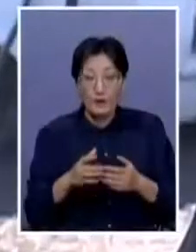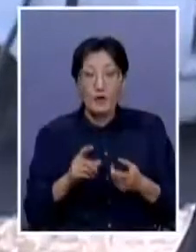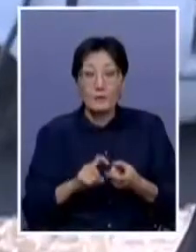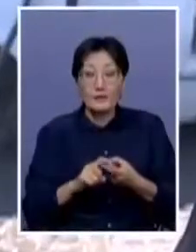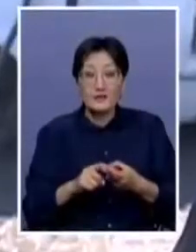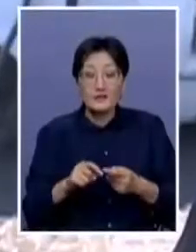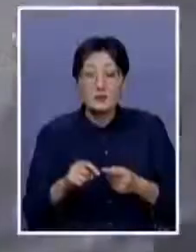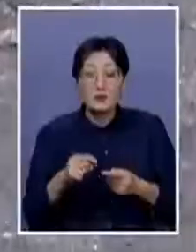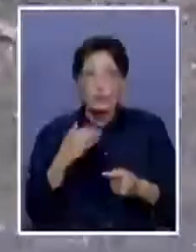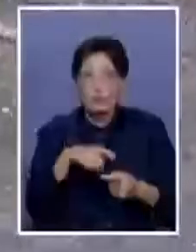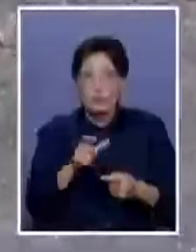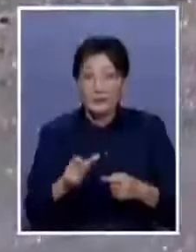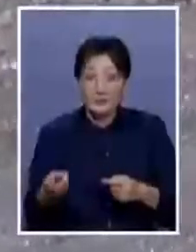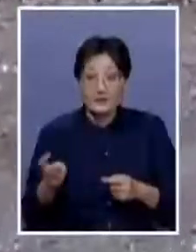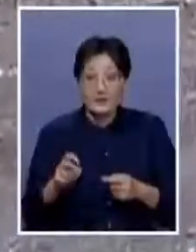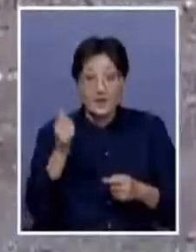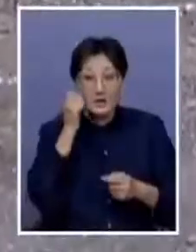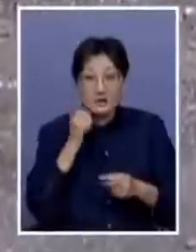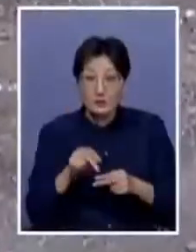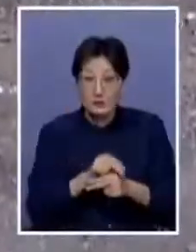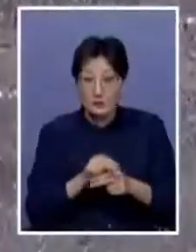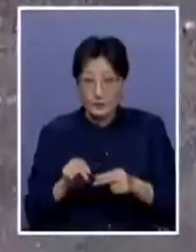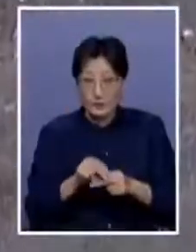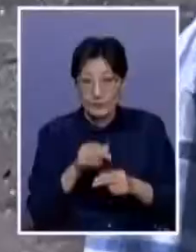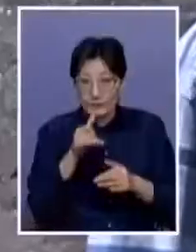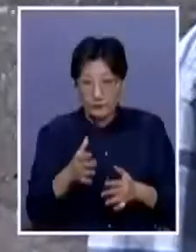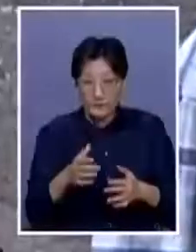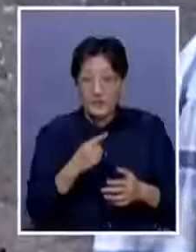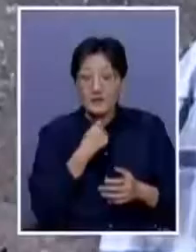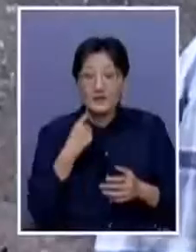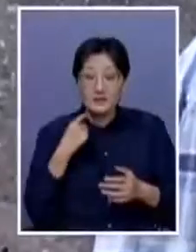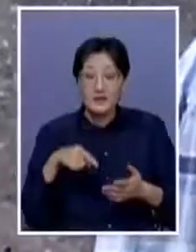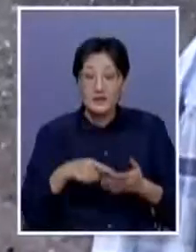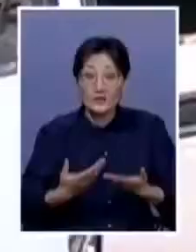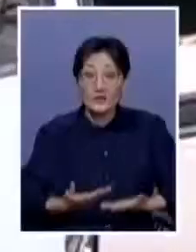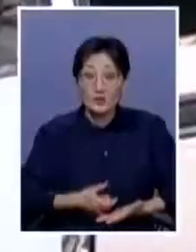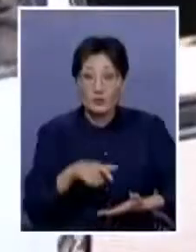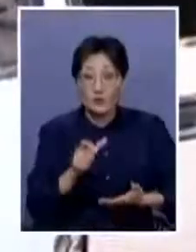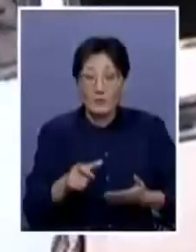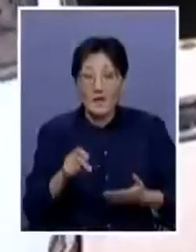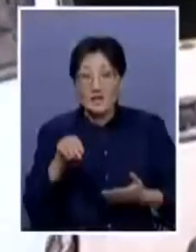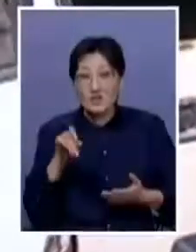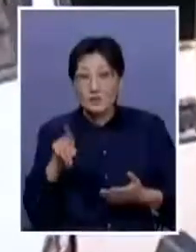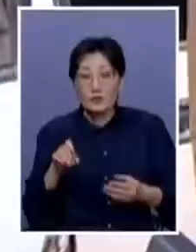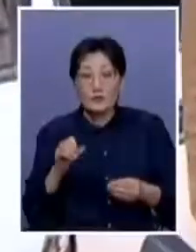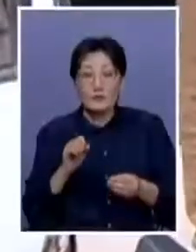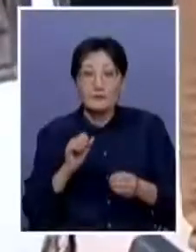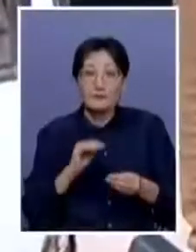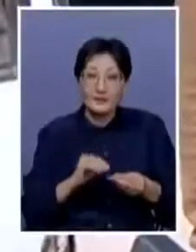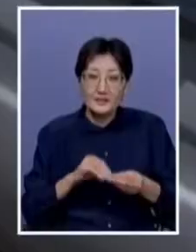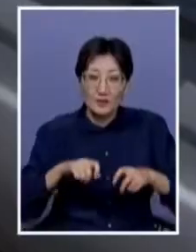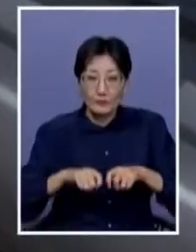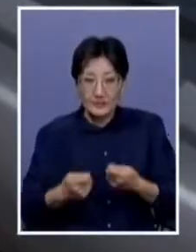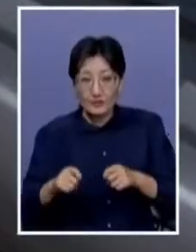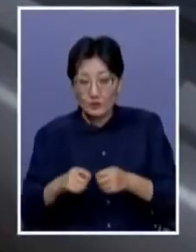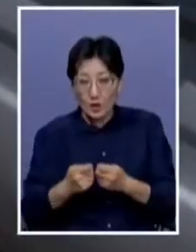жатыр халықтар көп. Ескіні жөндесең, есің кетеді дейді Талғар қаласының тұрғыны Талғат Капуров. Жигулиі қайта-қайта бұзылып, шығынға батыра